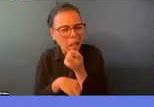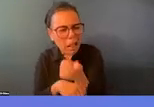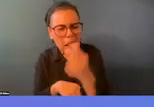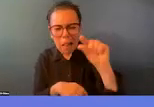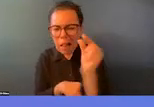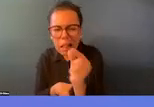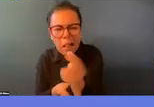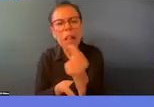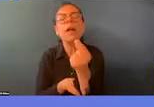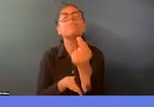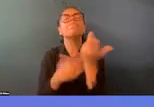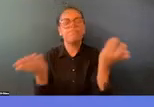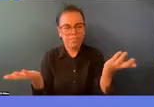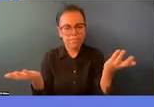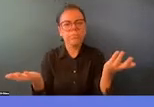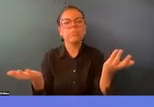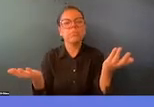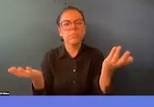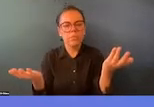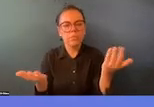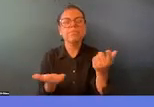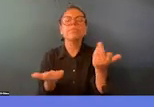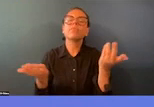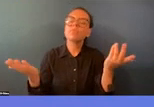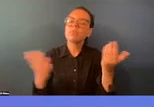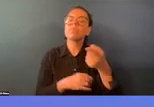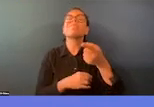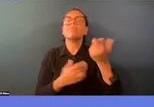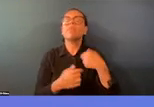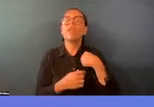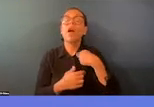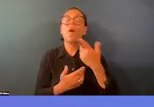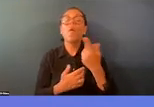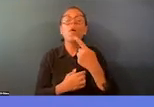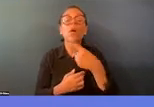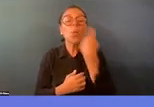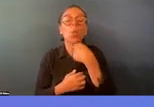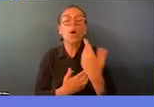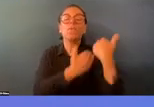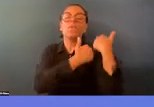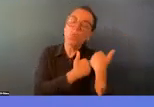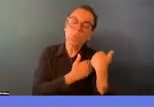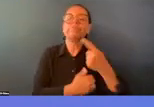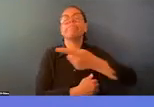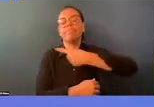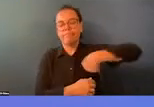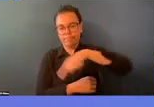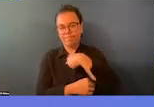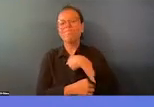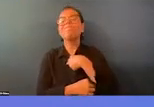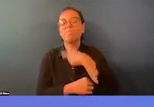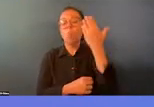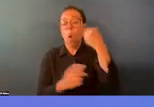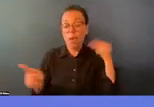это наша вина, что мы не включаемся в изучение этих проблем. Но я думаю, что пришло